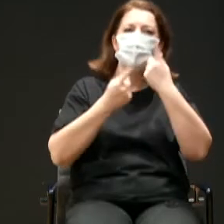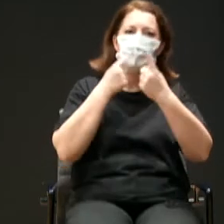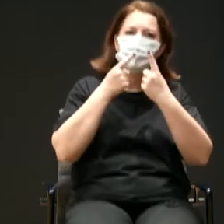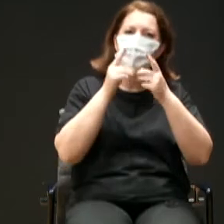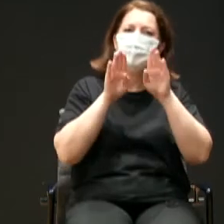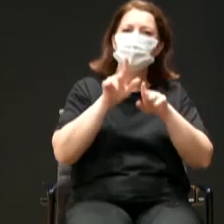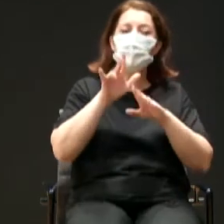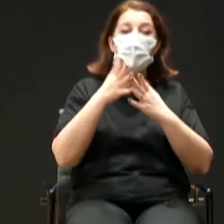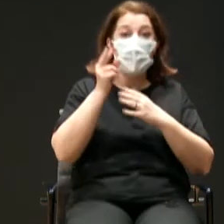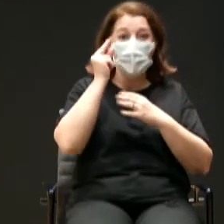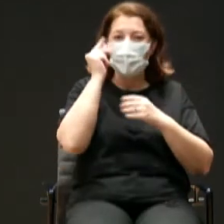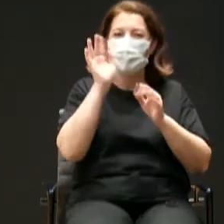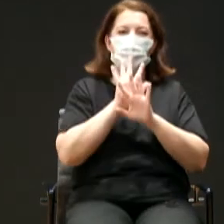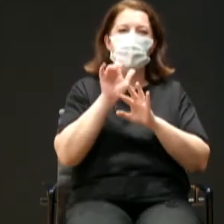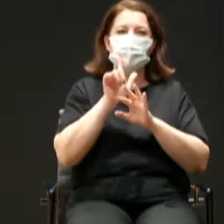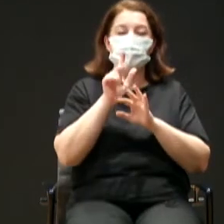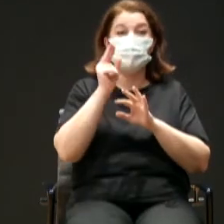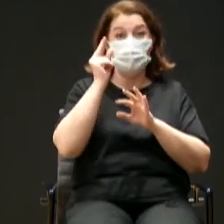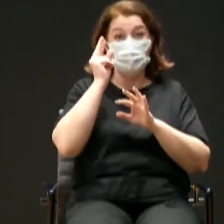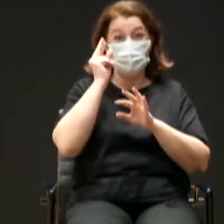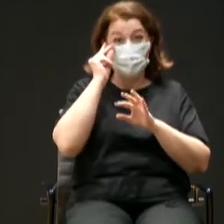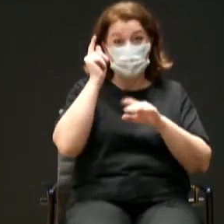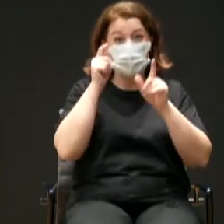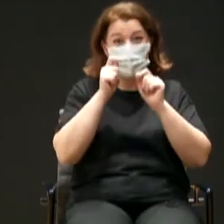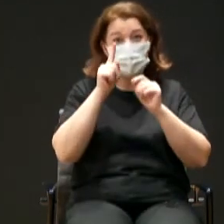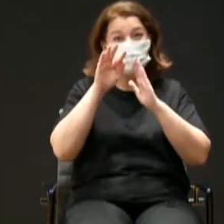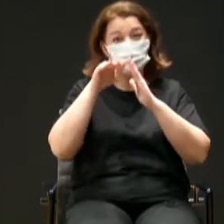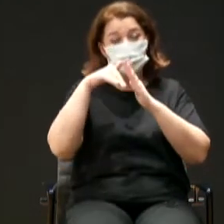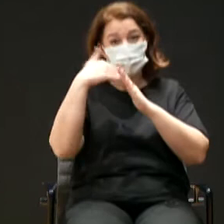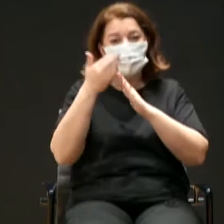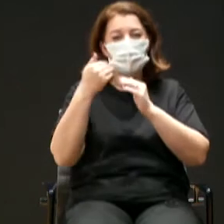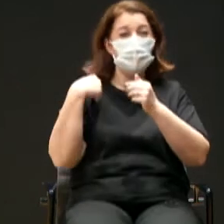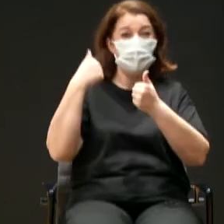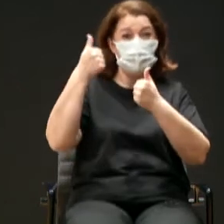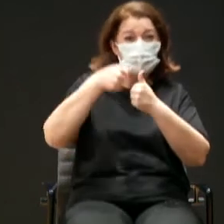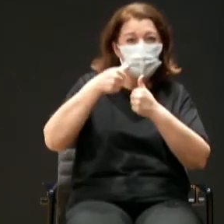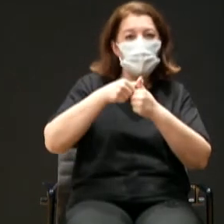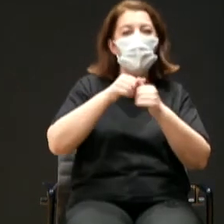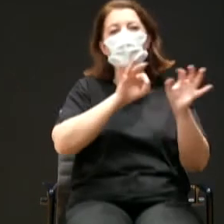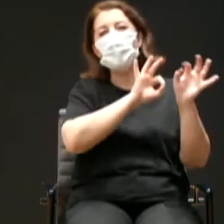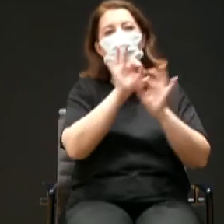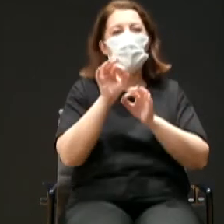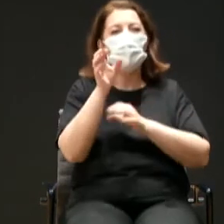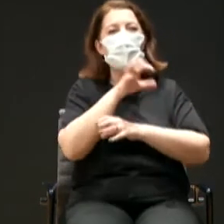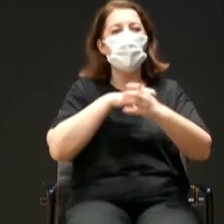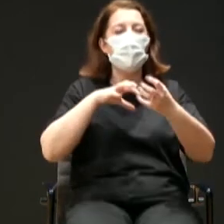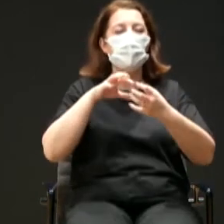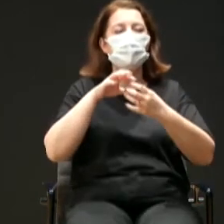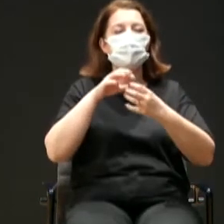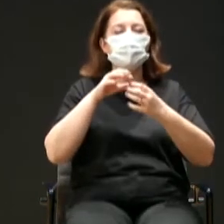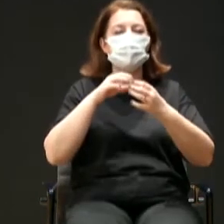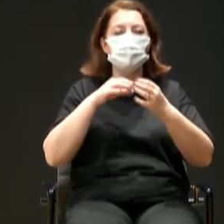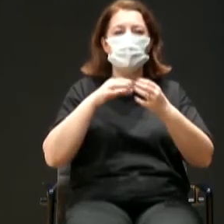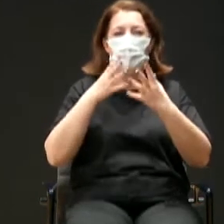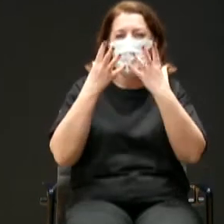unutursak daha sonrası için bu tür olayların tekrar cereyan etmesinin önüne kimse geçemez. Ben de aynı görüşü paylaştığımı